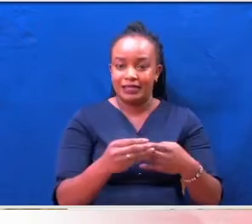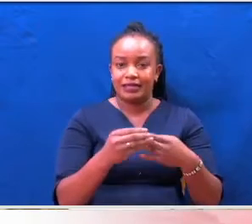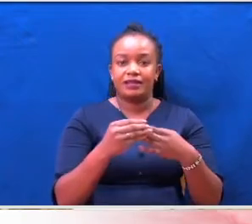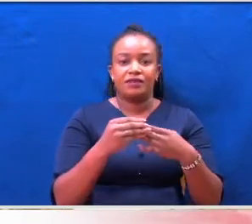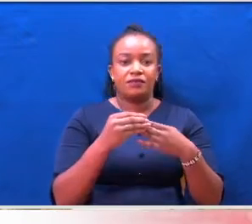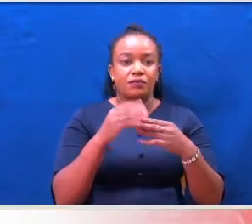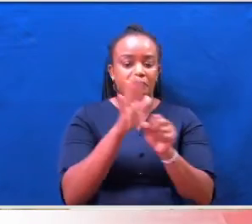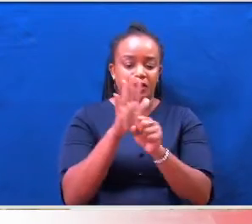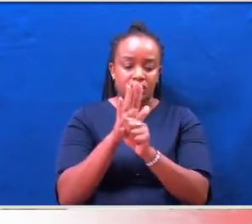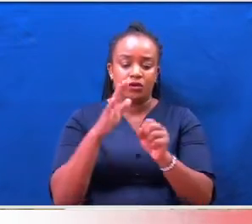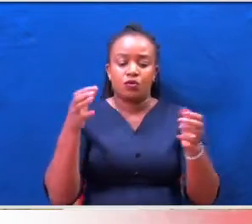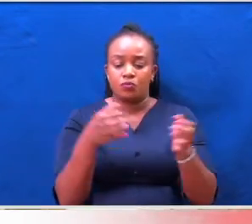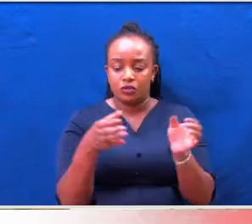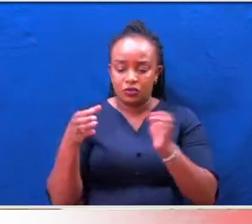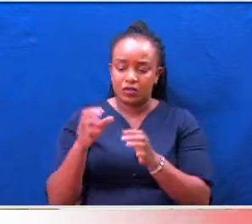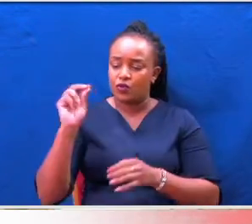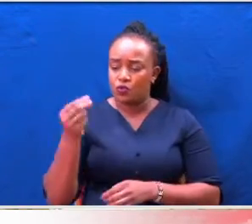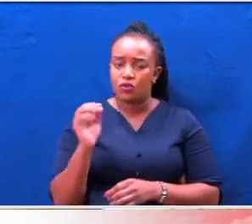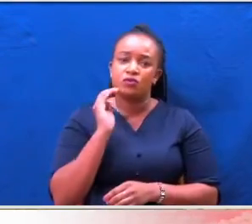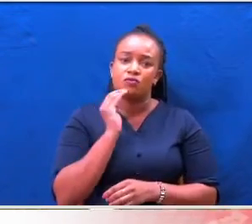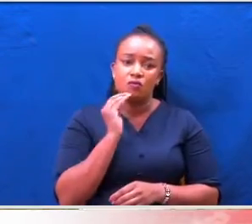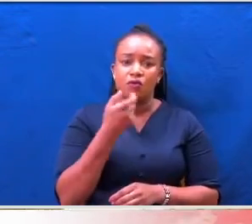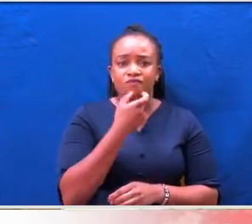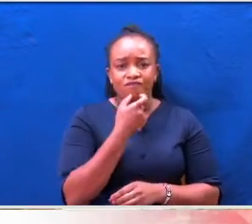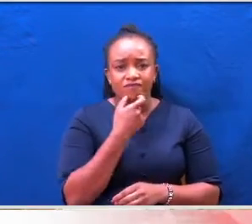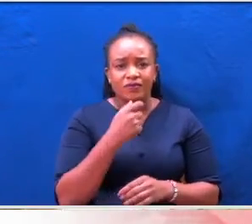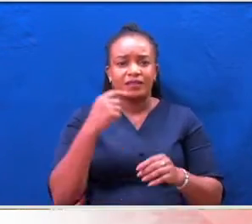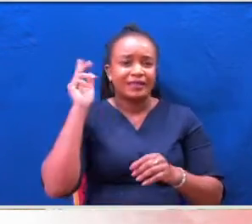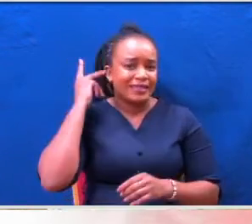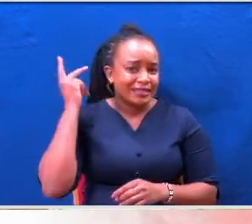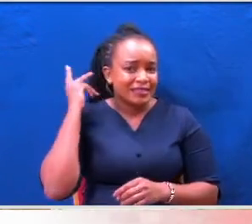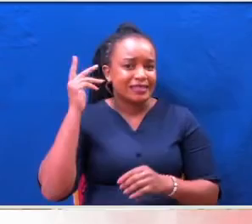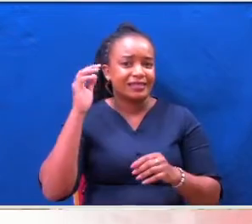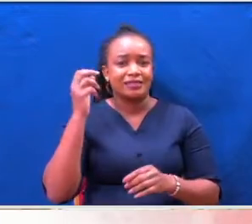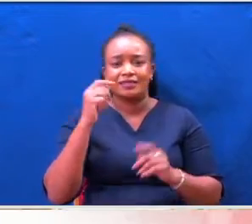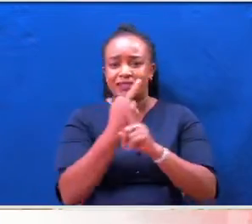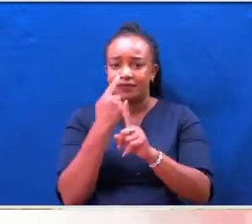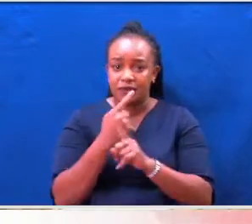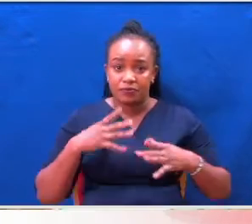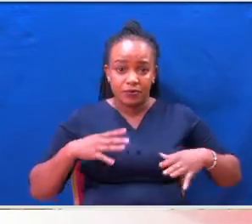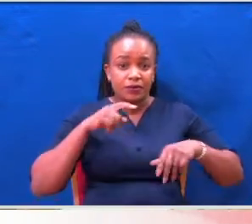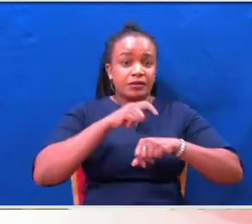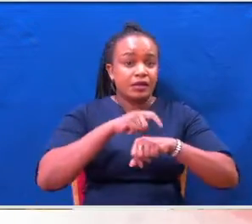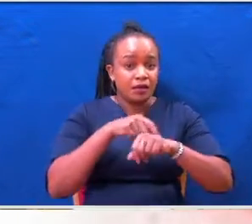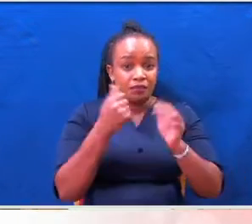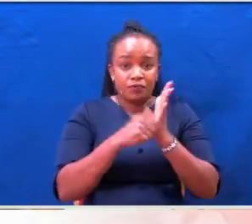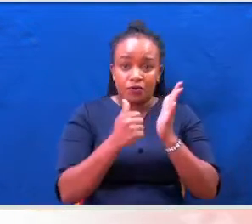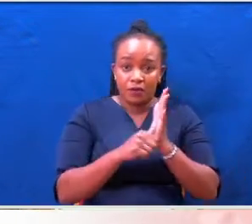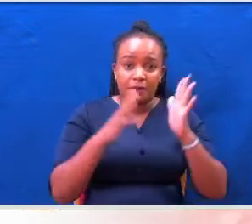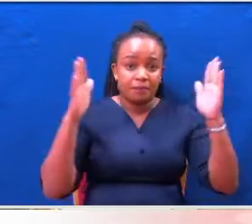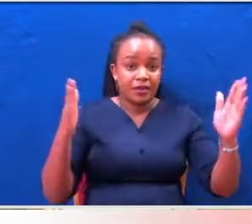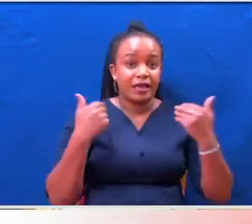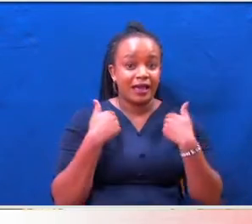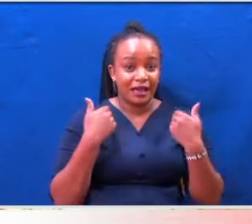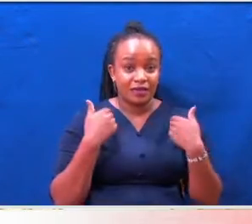mingi, iwe ni wa Kikuyu, wa Luya, wa Kamba, wa Kisii, wa Jaluo. Rift Valley wakati kukuwa na shida kubwa ya post election